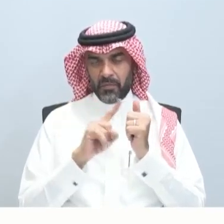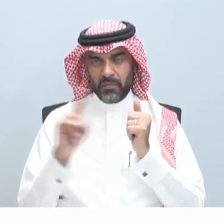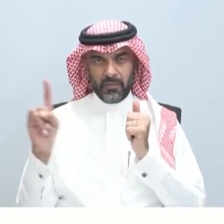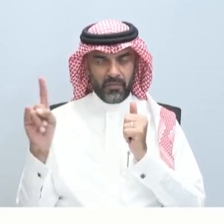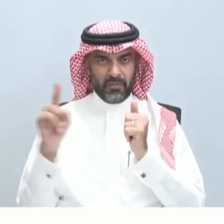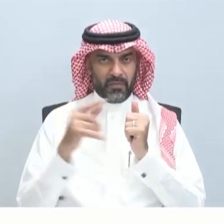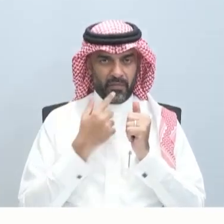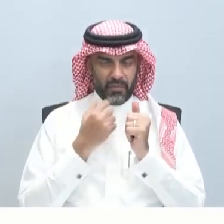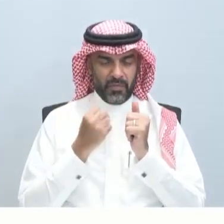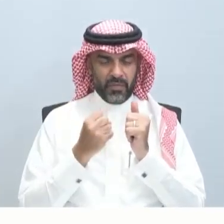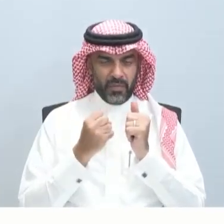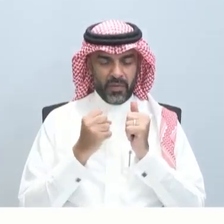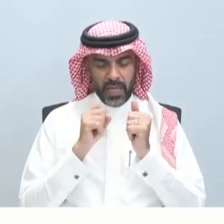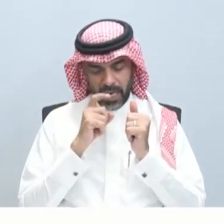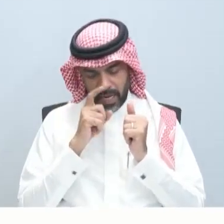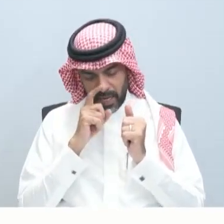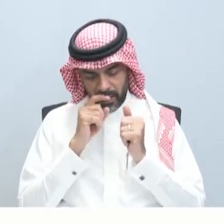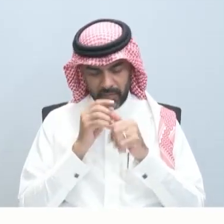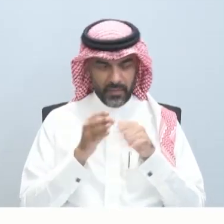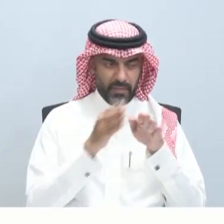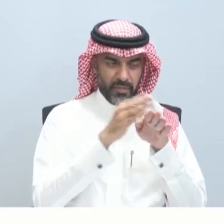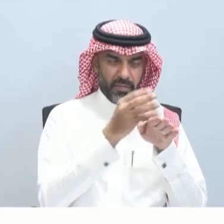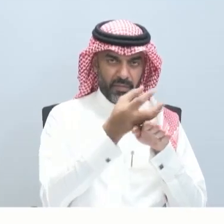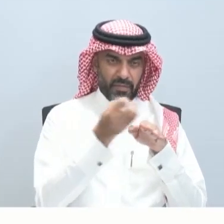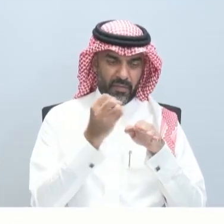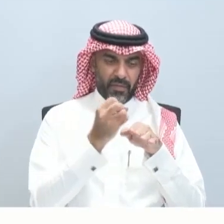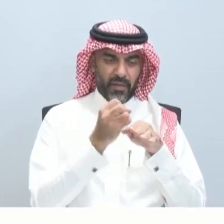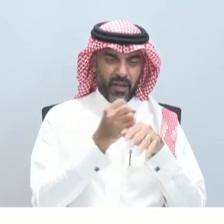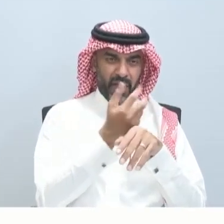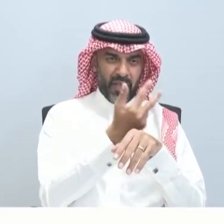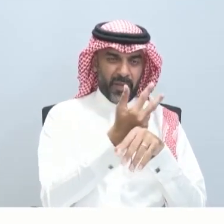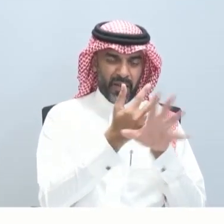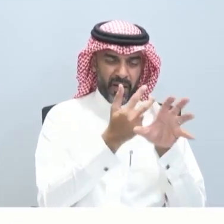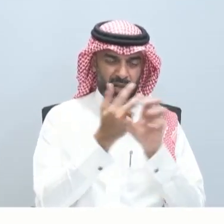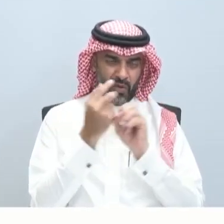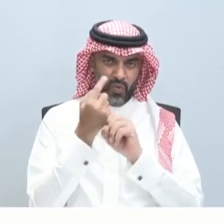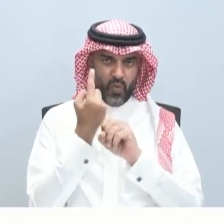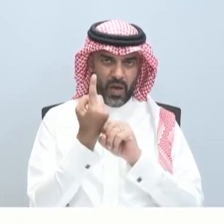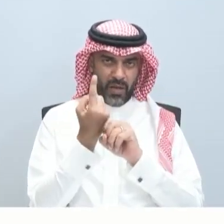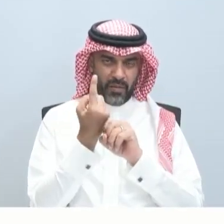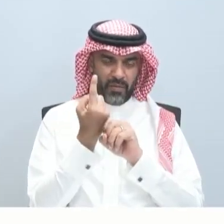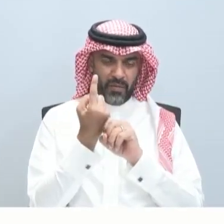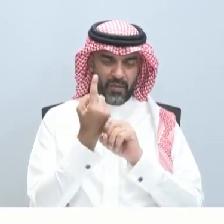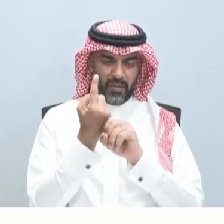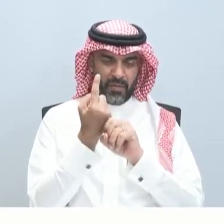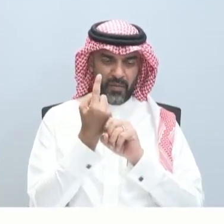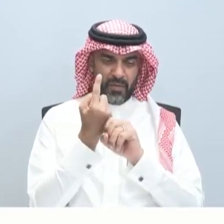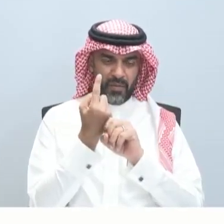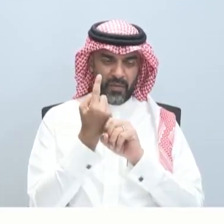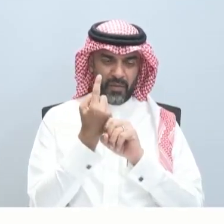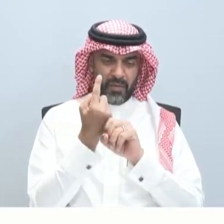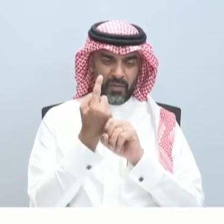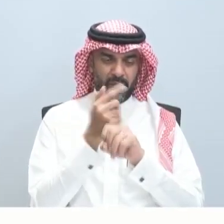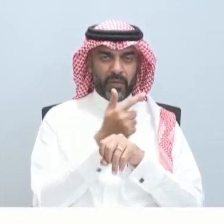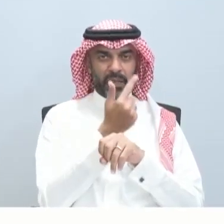نستطيع ابنائي بناتي نحتاج التجميع سناخذ واحد ابنائي وبناتي من اجزاء العشره هنا الثمانيه كم يبقى